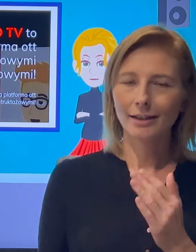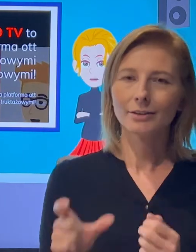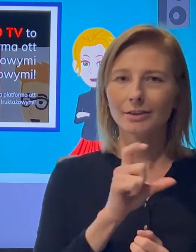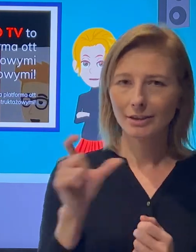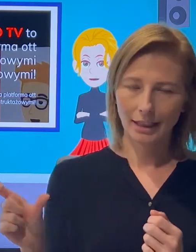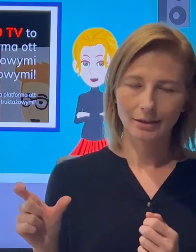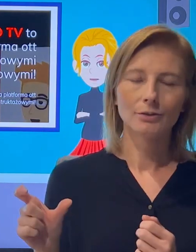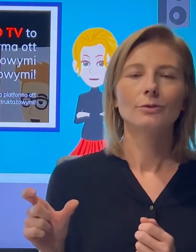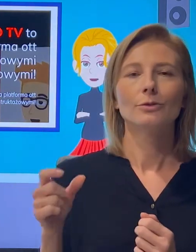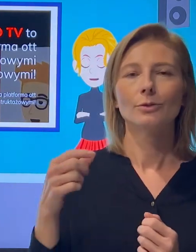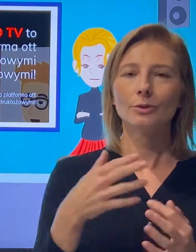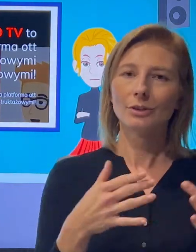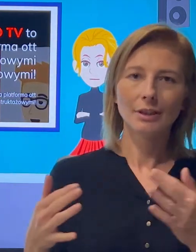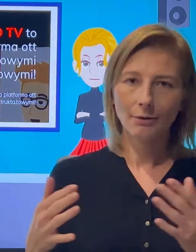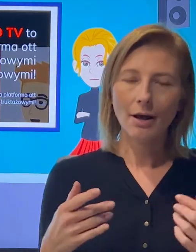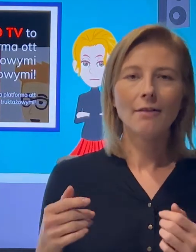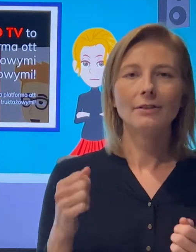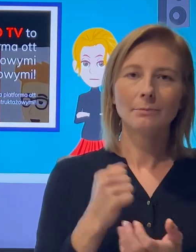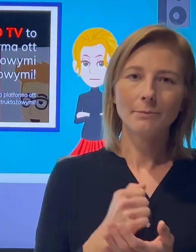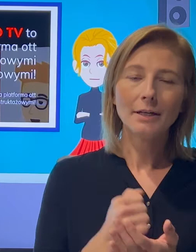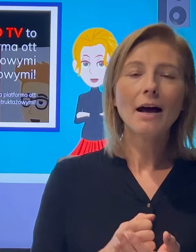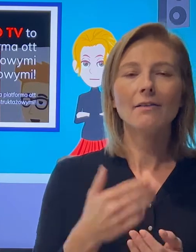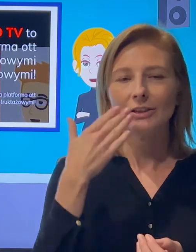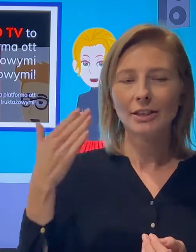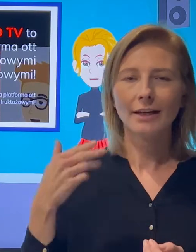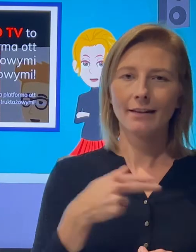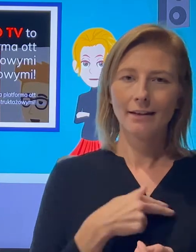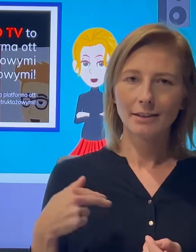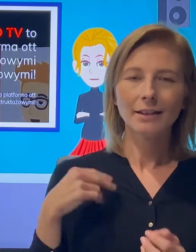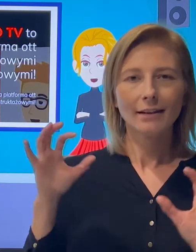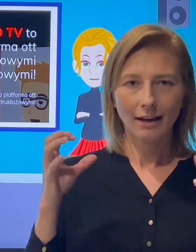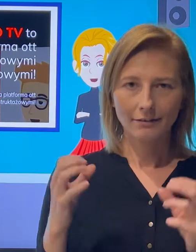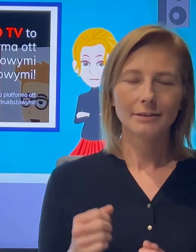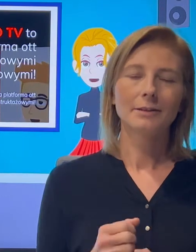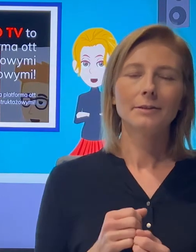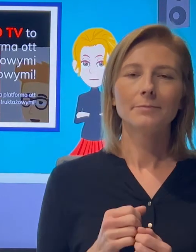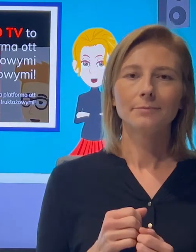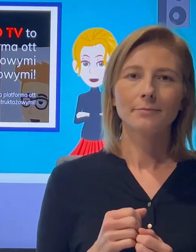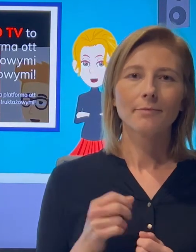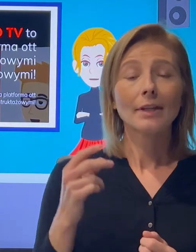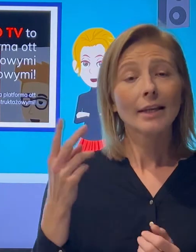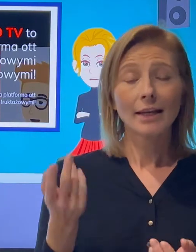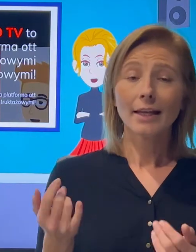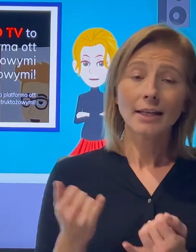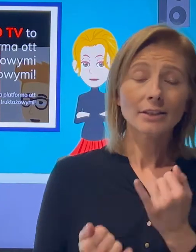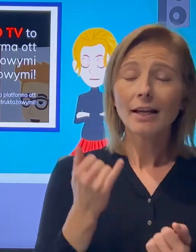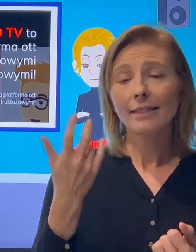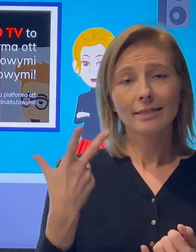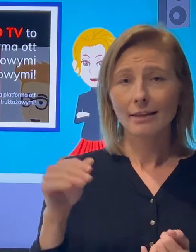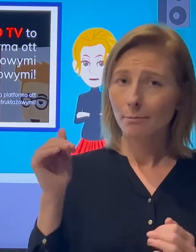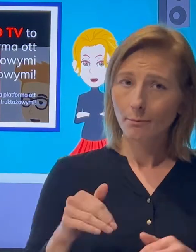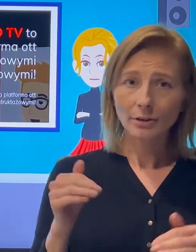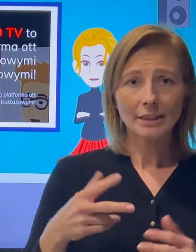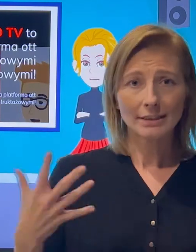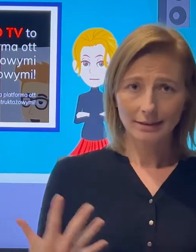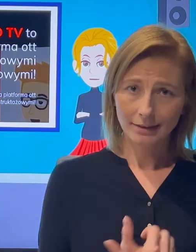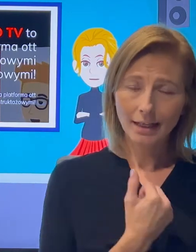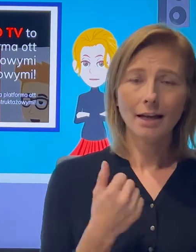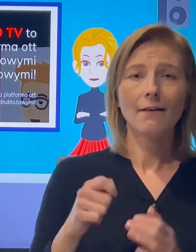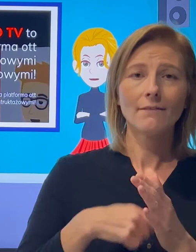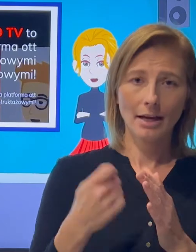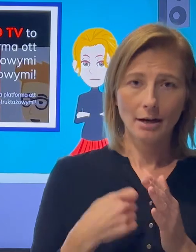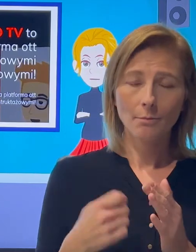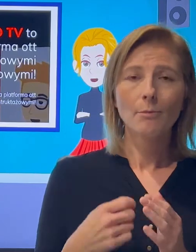razem z naszą telewizją OTT. Jeśli nie możesz znaleźć jakiegoś filmu, który mógłby rozwiązać jakiś problem, wejdź w